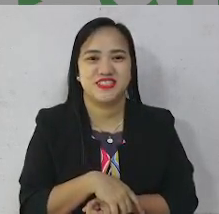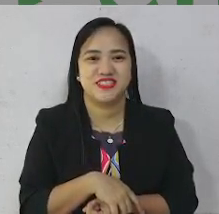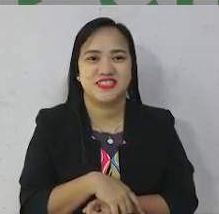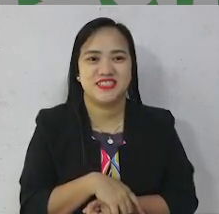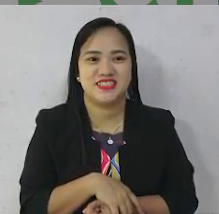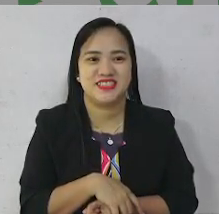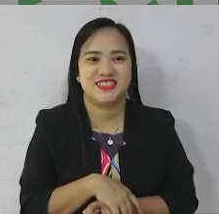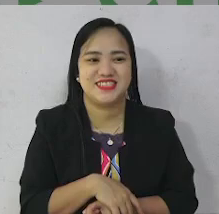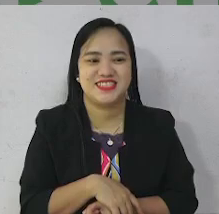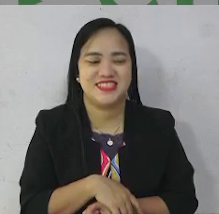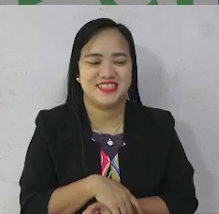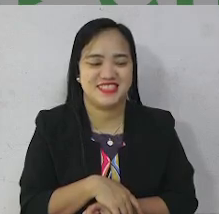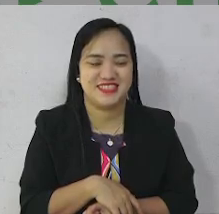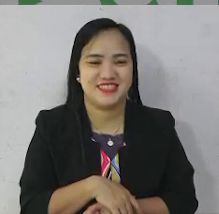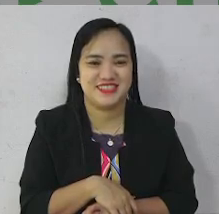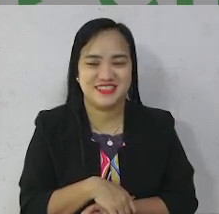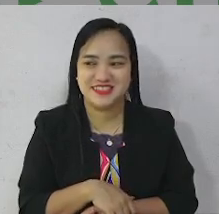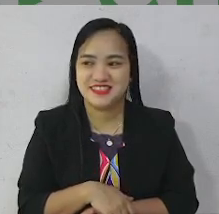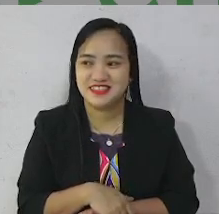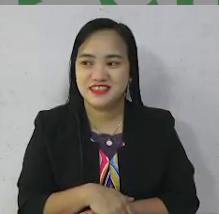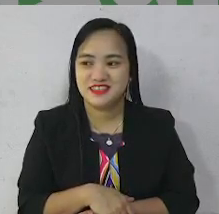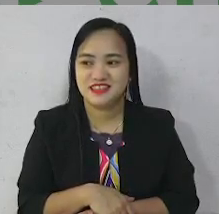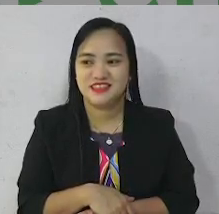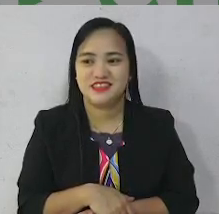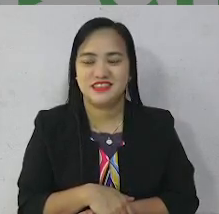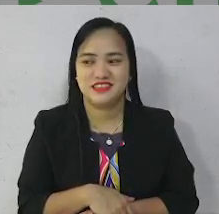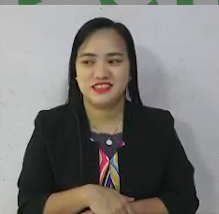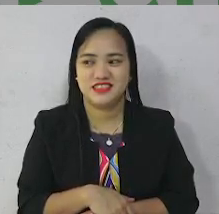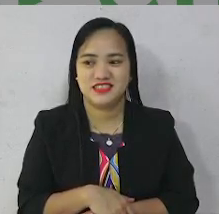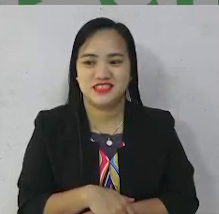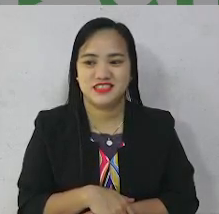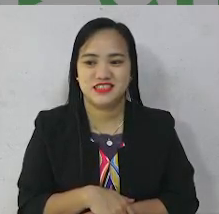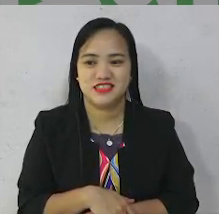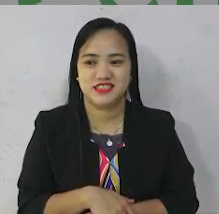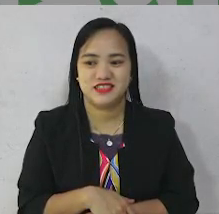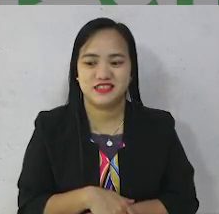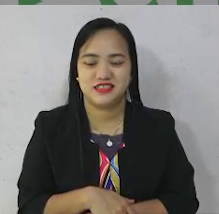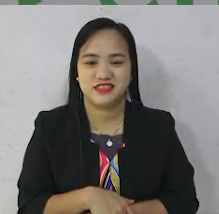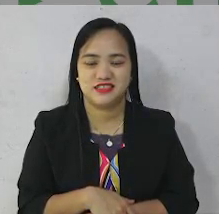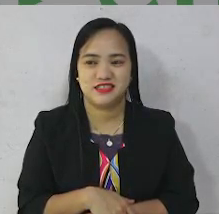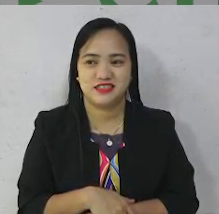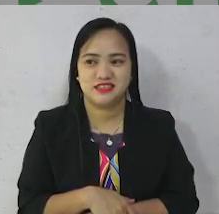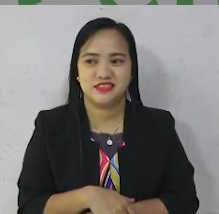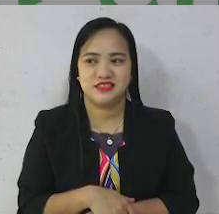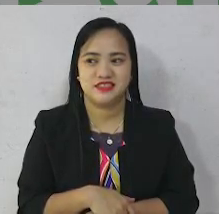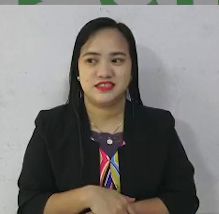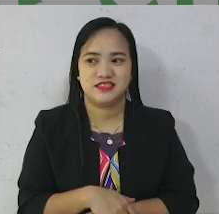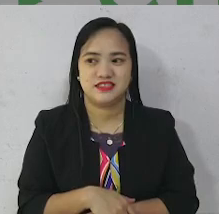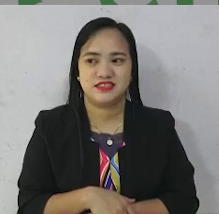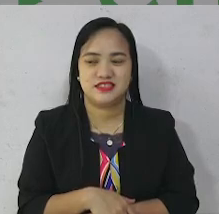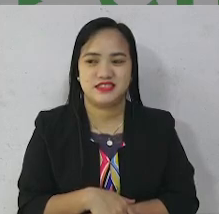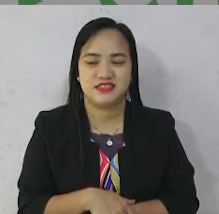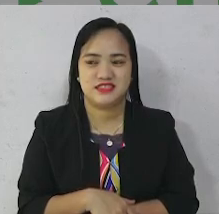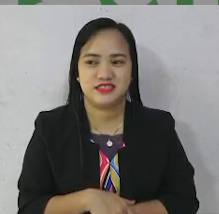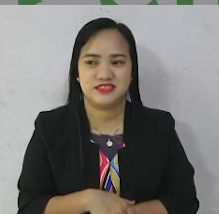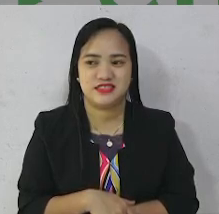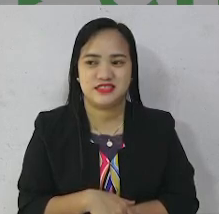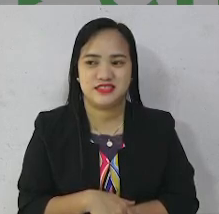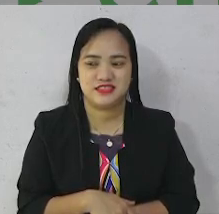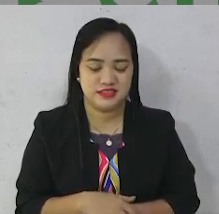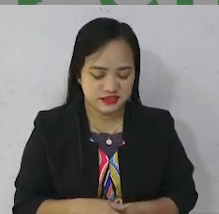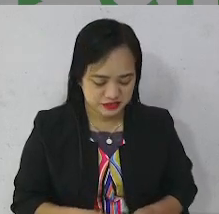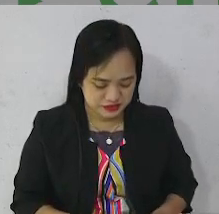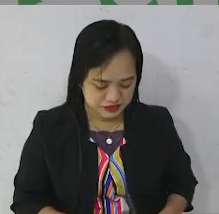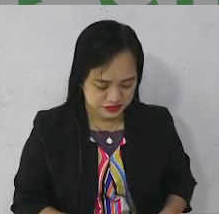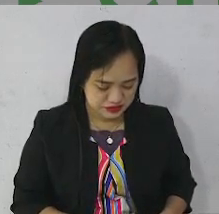yon Oh ayan ang sabi ng ating chef Ma'am Melody hindi rin niya alam kung